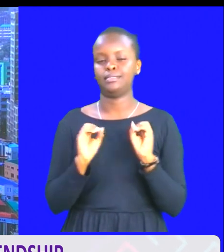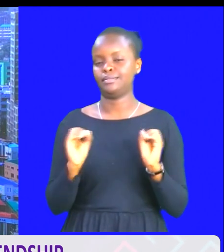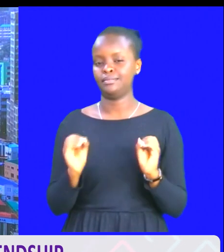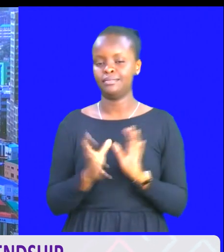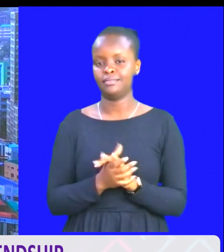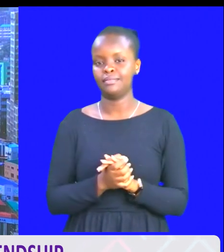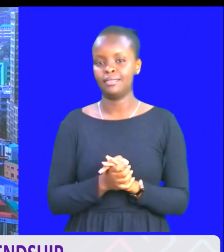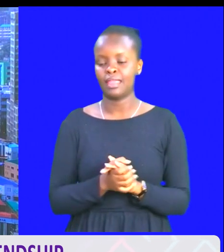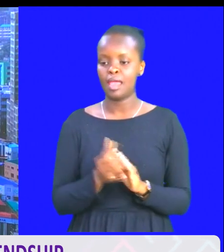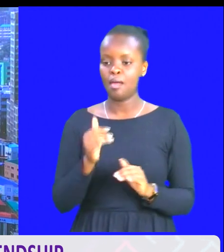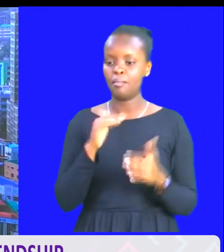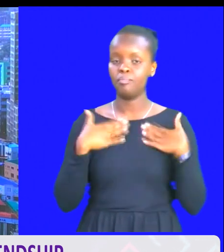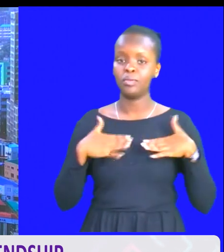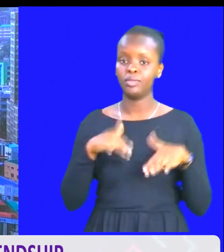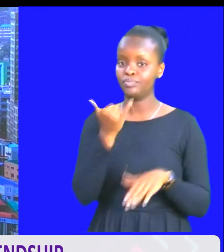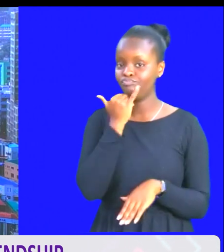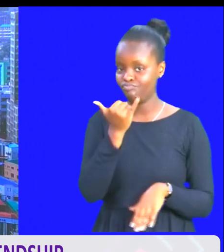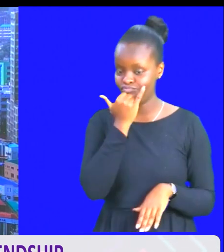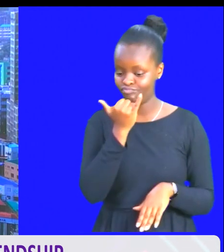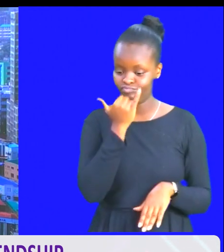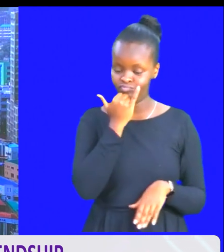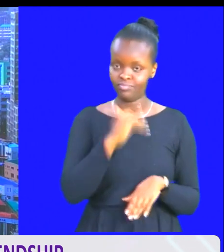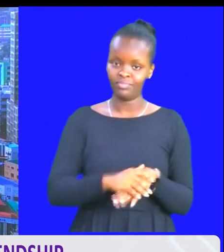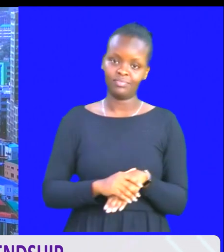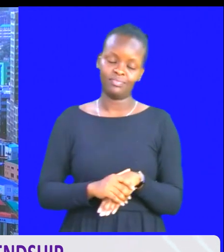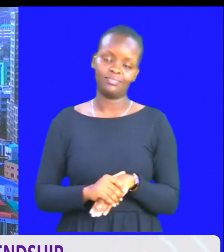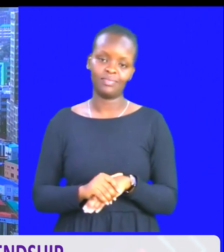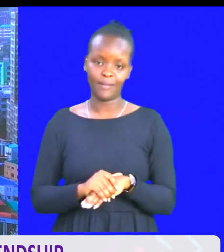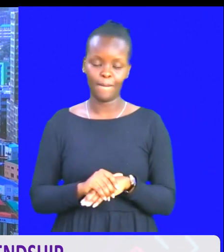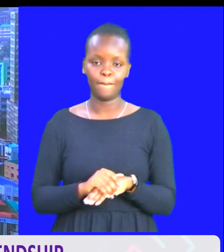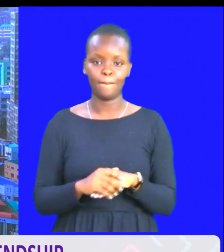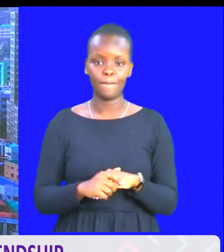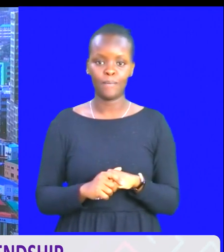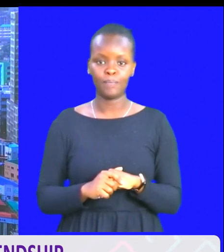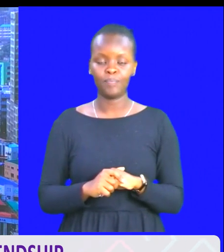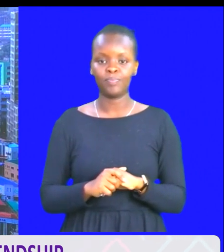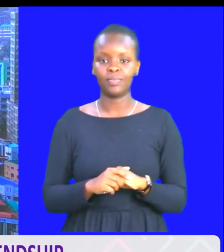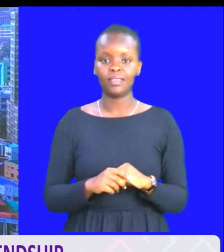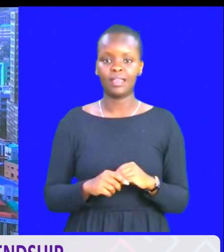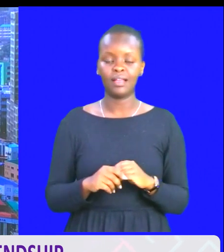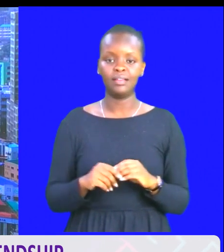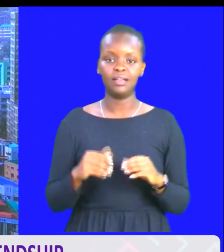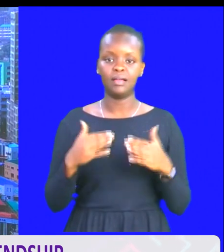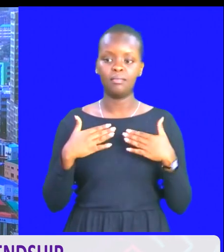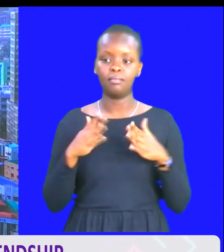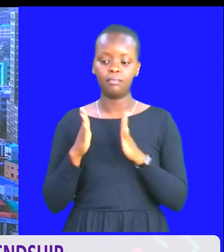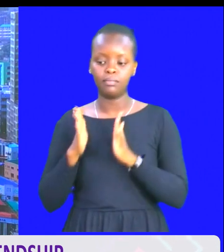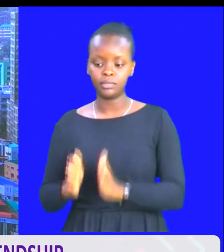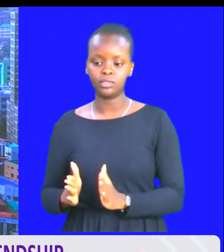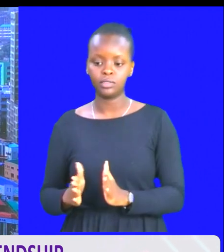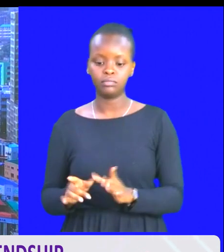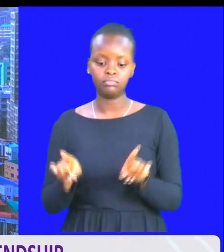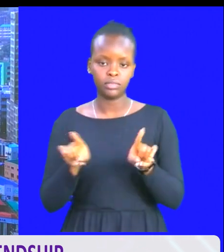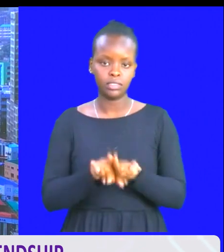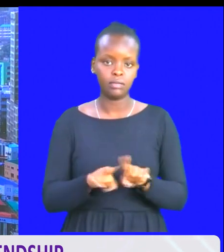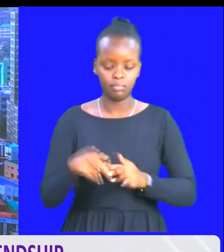ukosea. Sama ni look up to hizi kwa lazima jo mtu famous. Amekatinga, amekafunga, man. Atiana julika. Si, jo. Msia mwenye na, kama mimi, for example, in the same